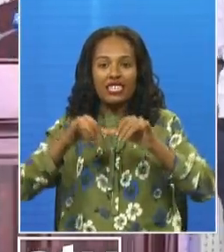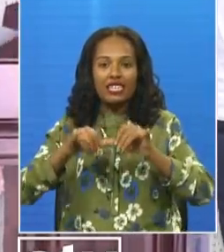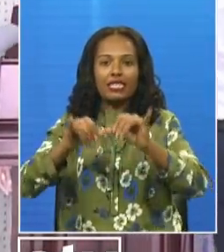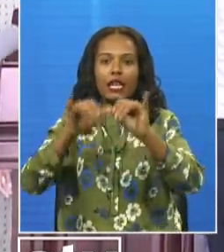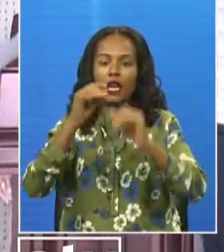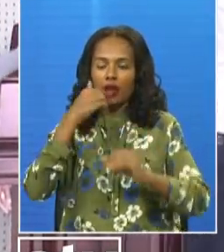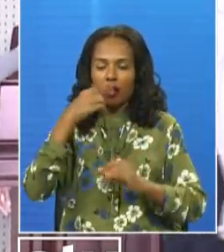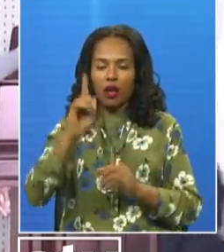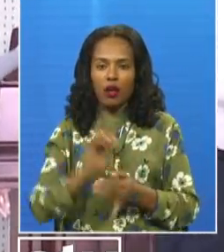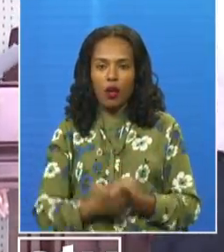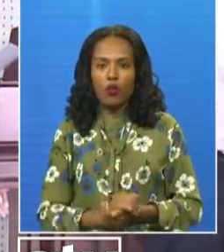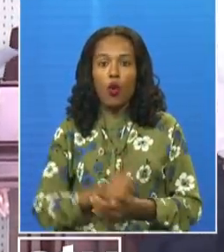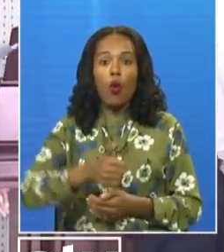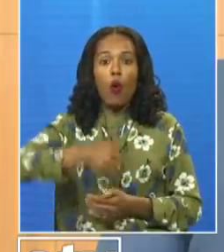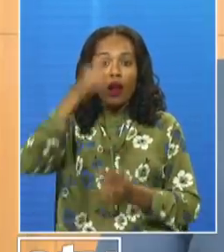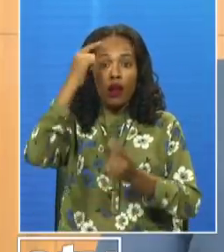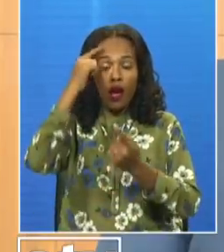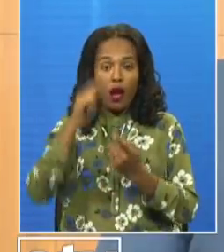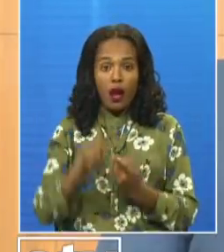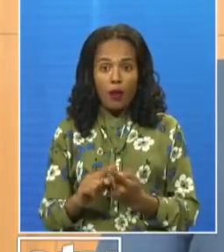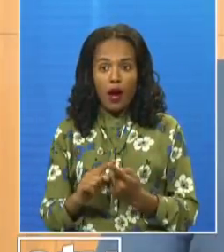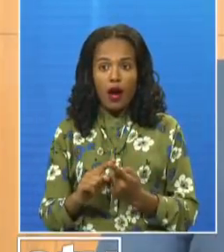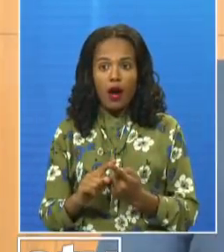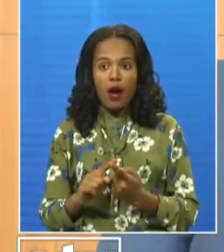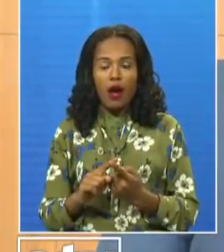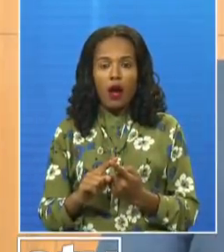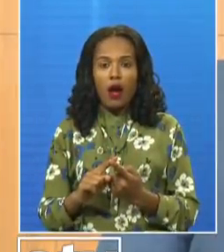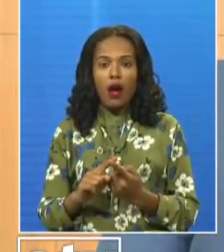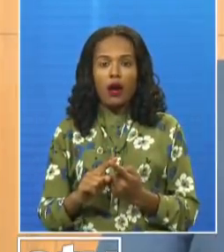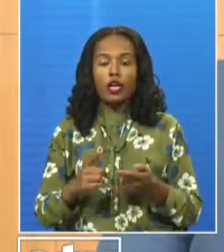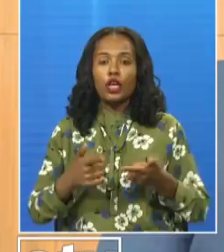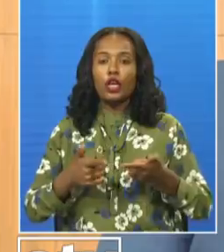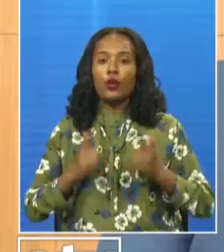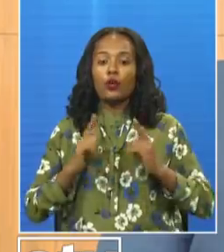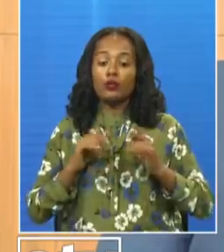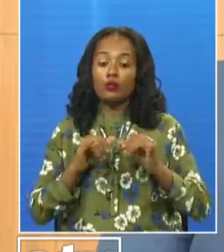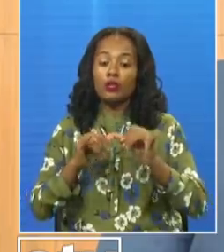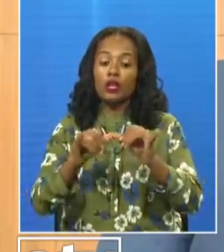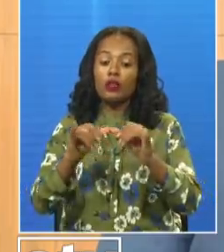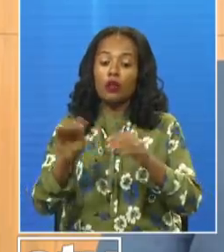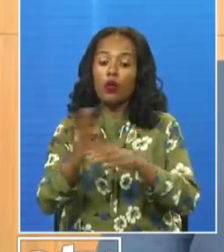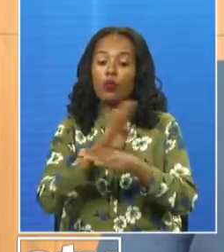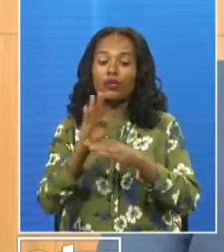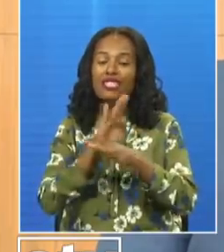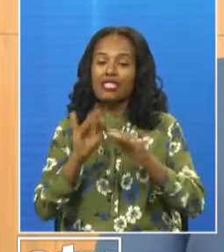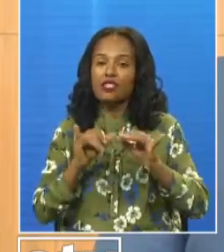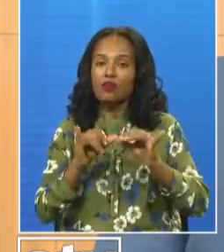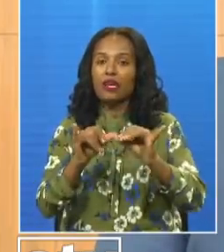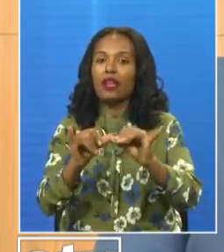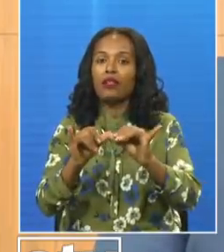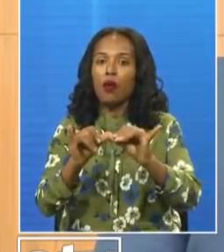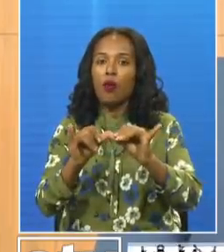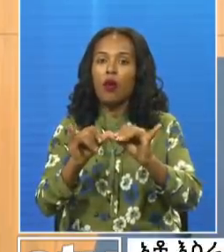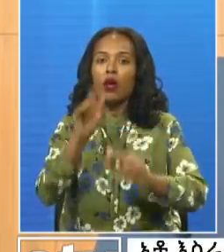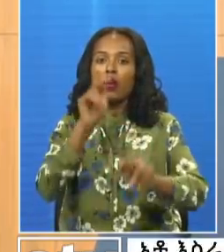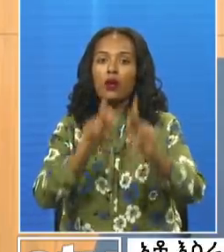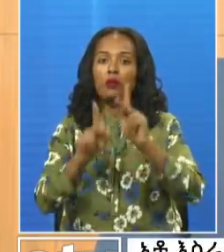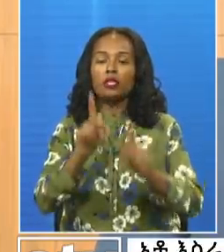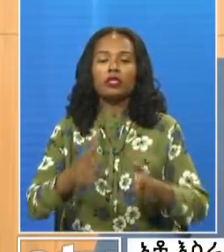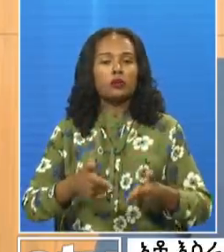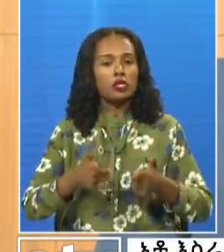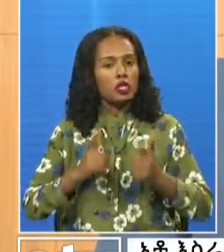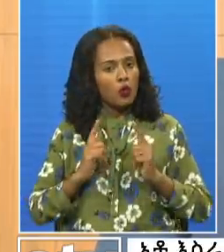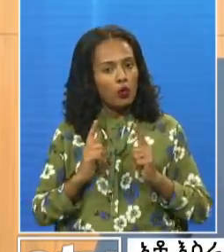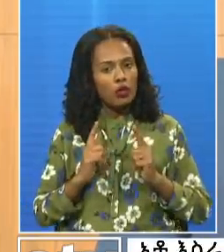ይናገራሉ። ዋናው አላማ እንግዲህ ህይወትም የሚቀጥለው ቢዝነስም የሚቀጥለው ህብረተሰቡ